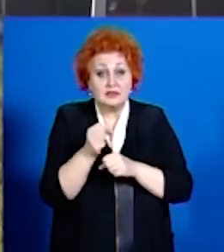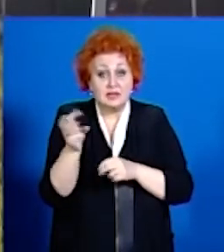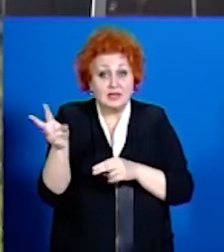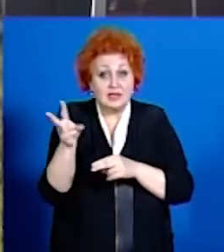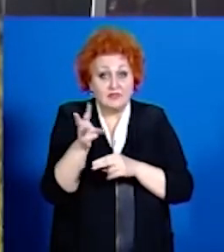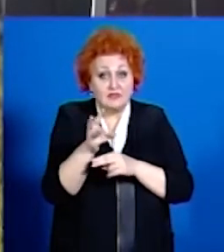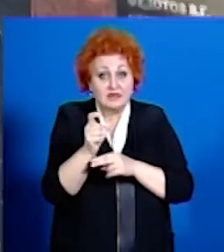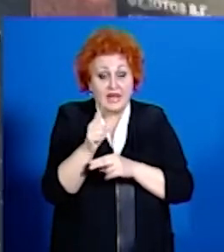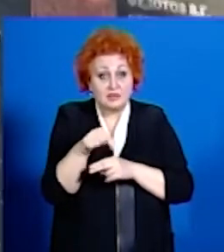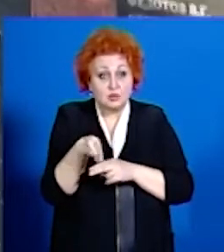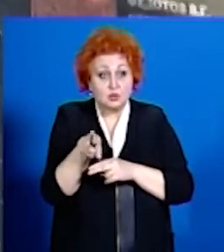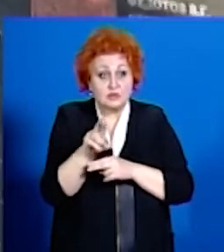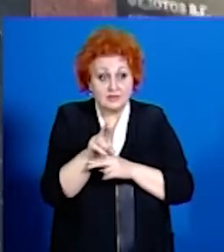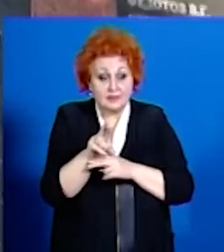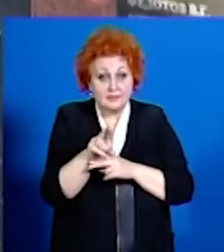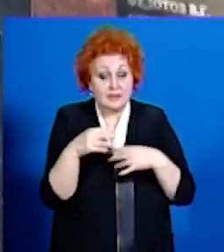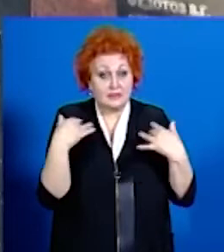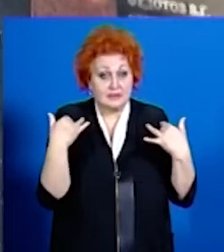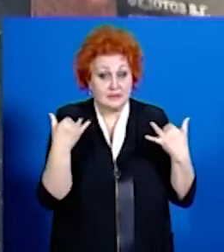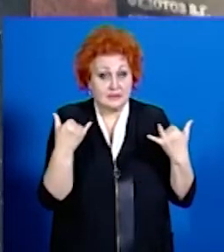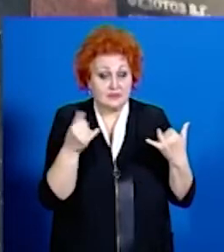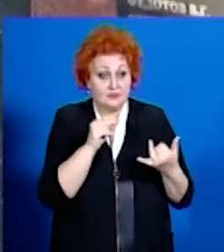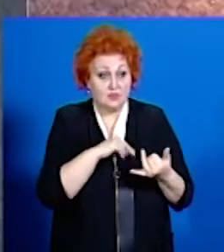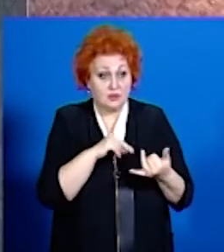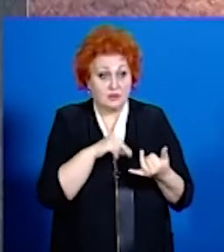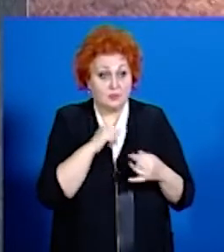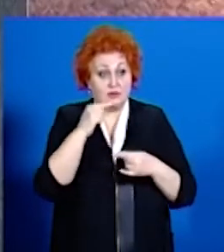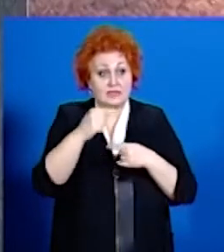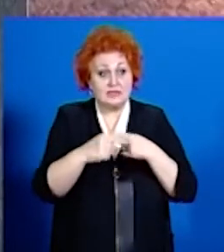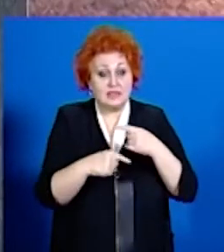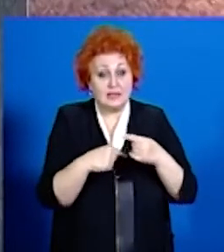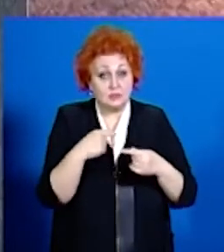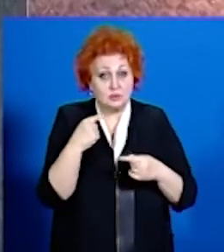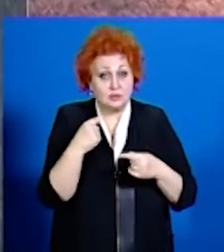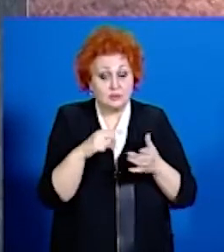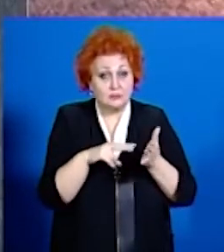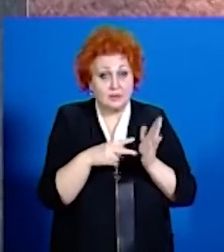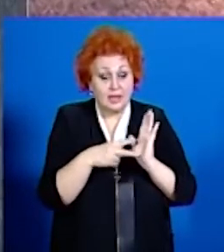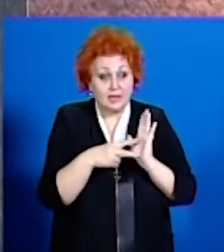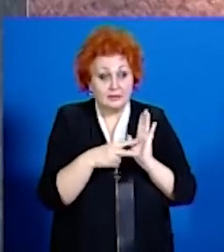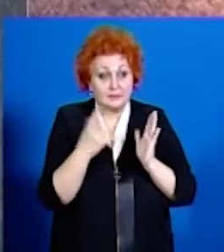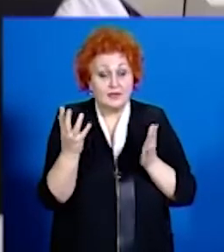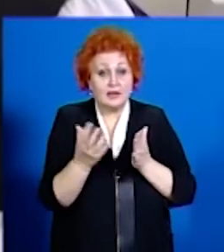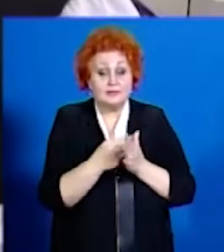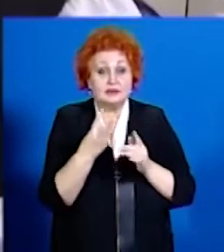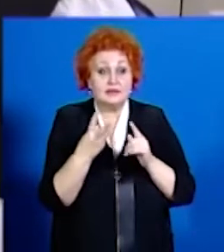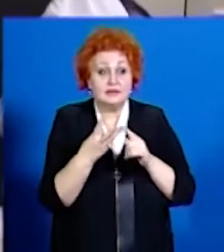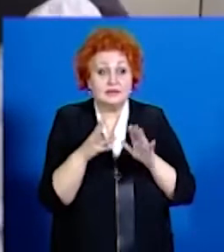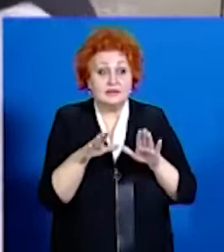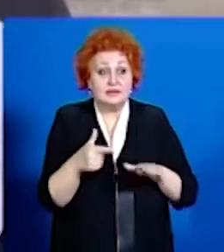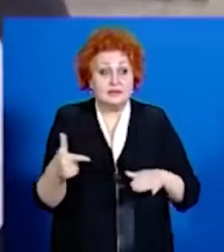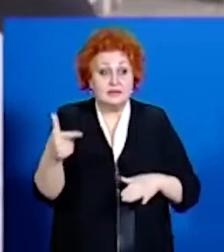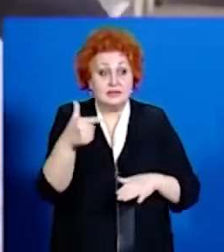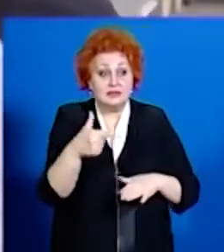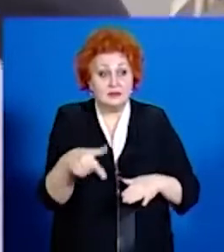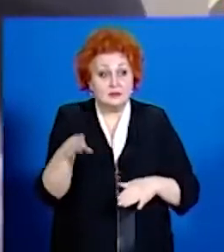и выложили в ТикТок. Сейчас Наталья Юрьевна работает уже над следующим проектом. Обладатель третьего места из